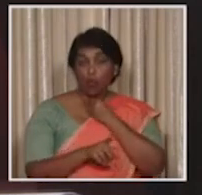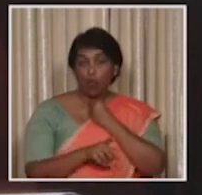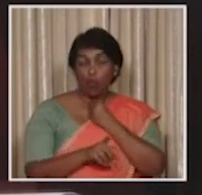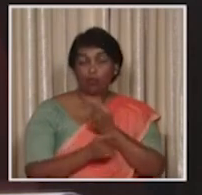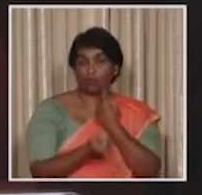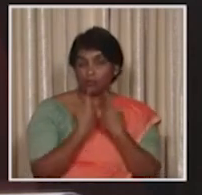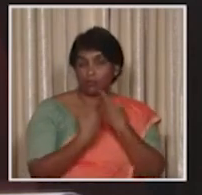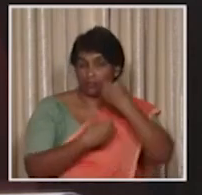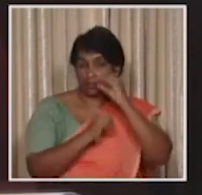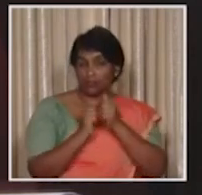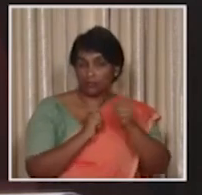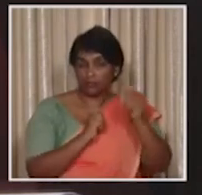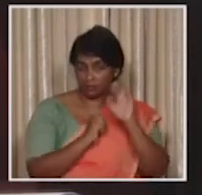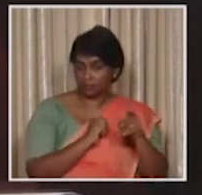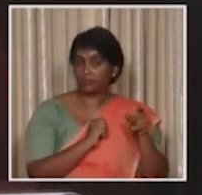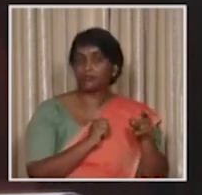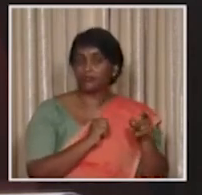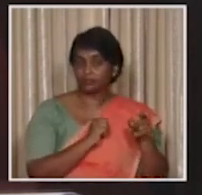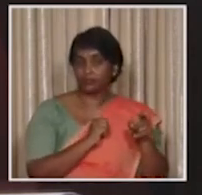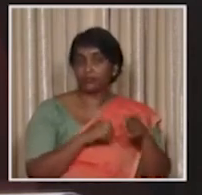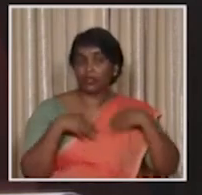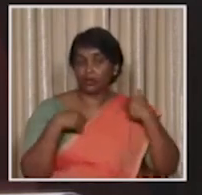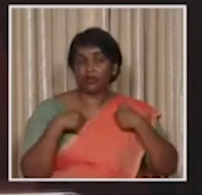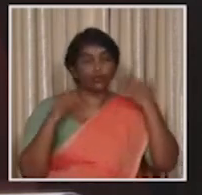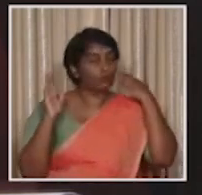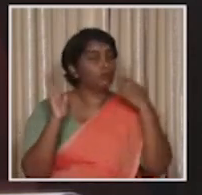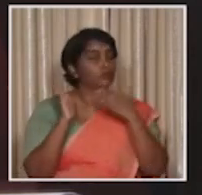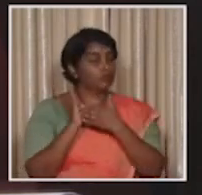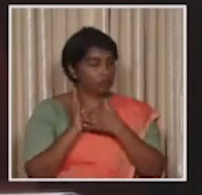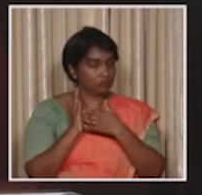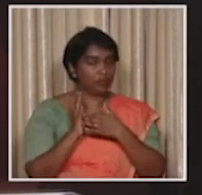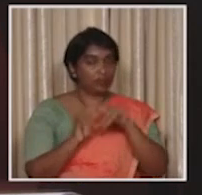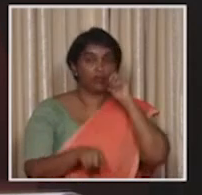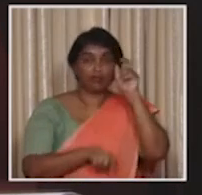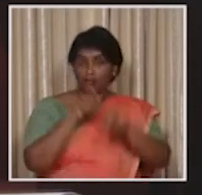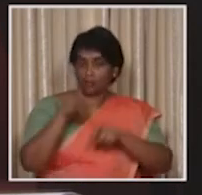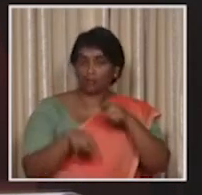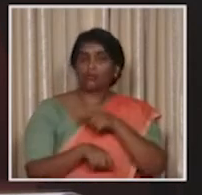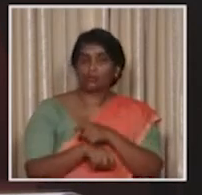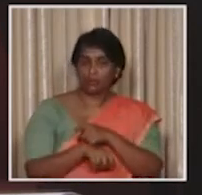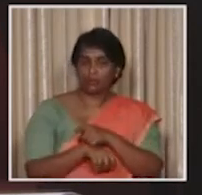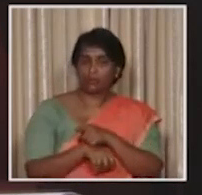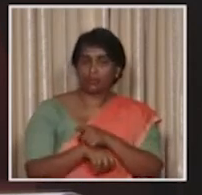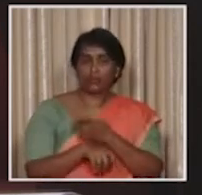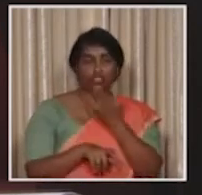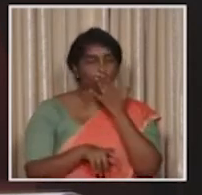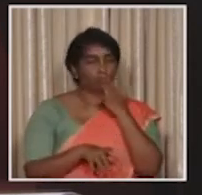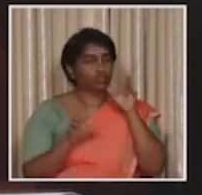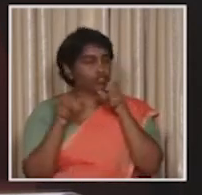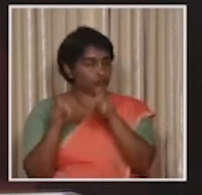පරීක්ෂණ ක්‍රියාත්මක කරලා සෞඛ්‍ය ශාස්ත්‍රයේ නිලධාරින්ගේ කටවල්